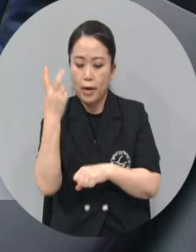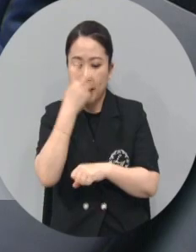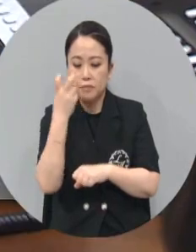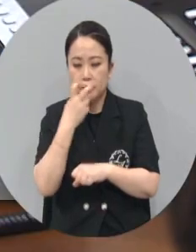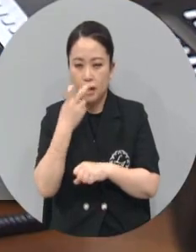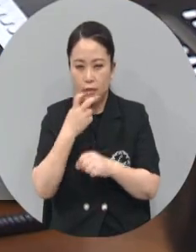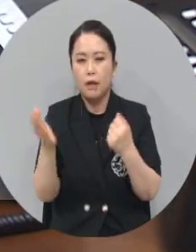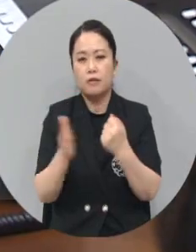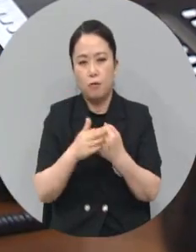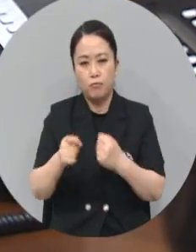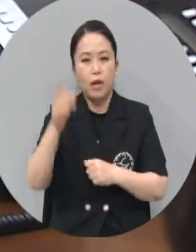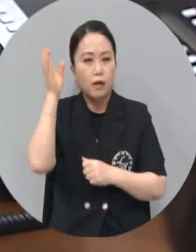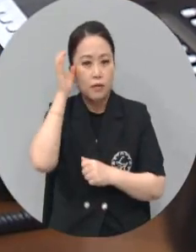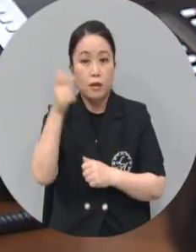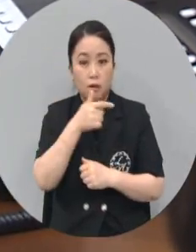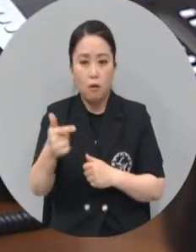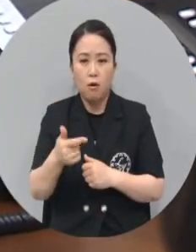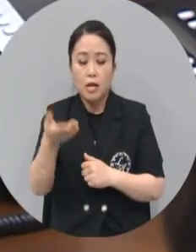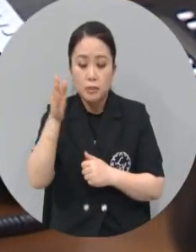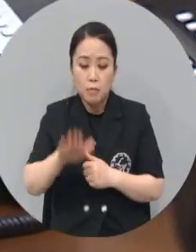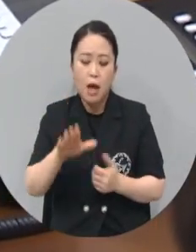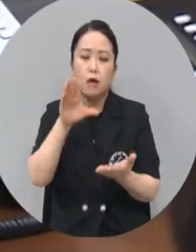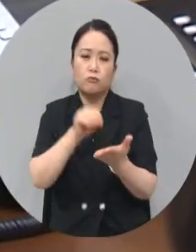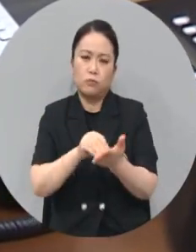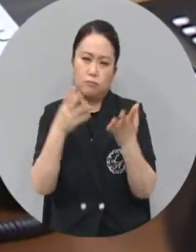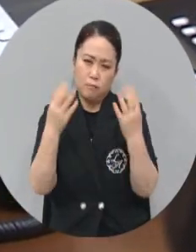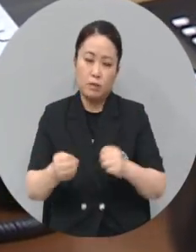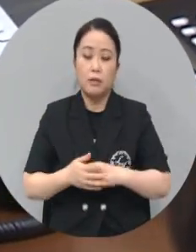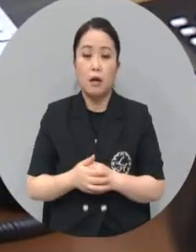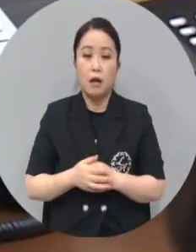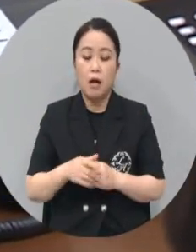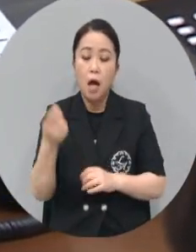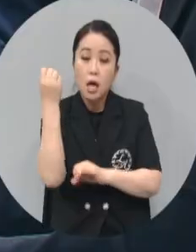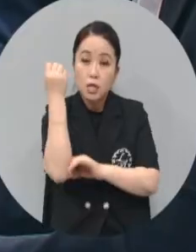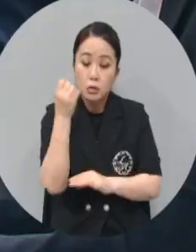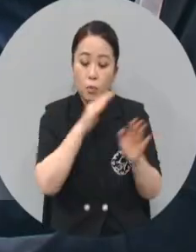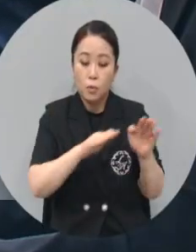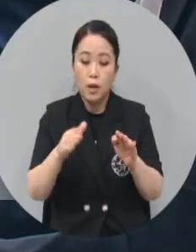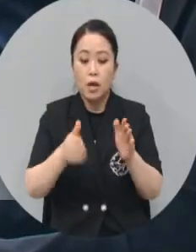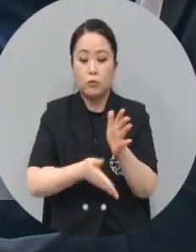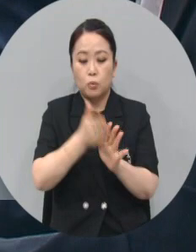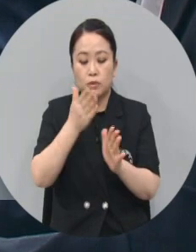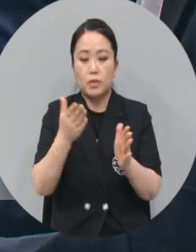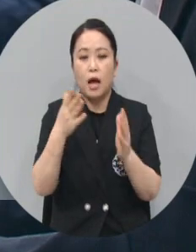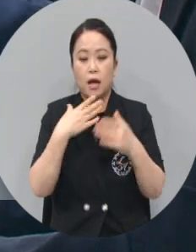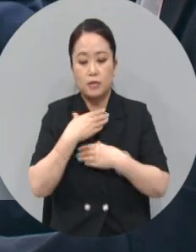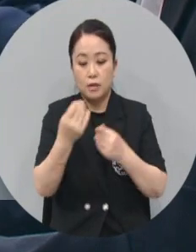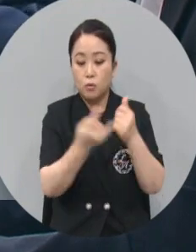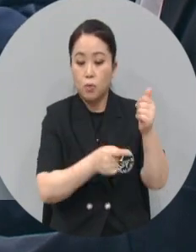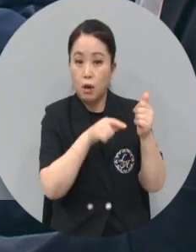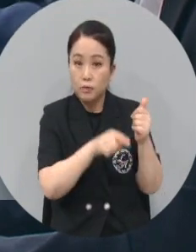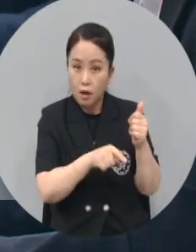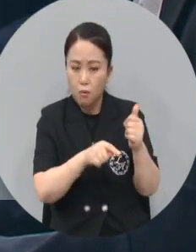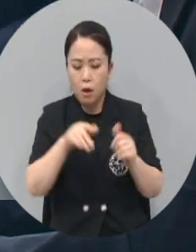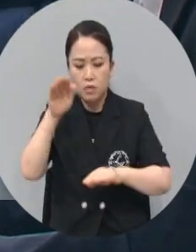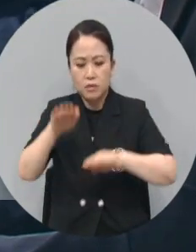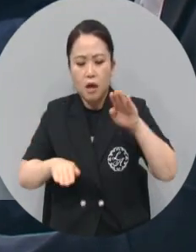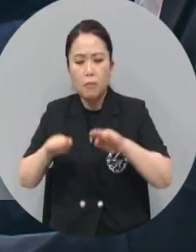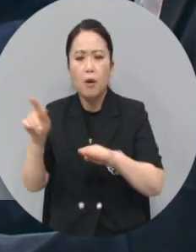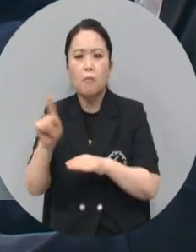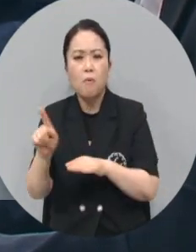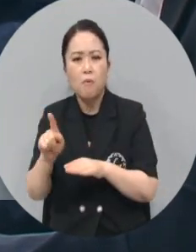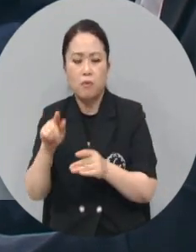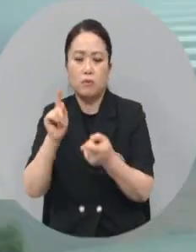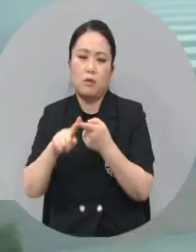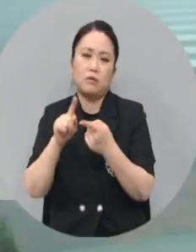있습니다. 과제도 만만치 않습니다. 기존의 해양도시안전위원회의 역할과 얼마나 차별할 수